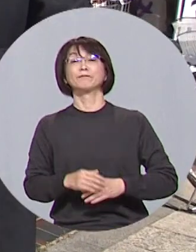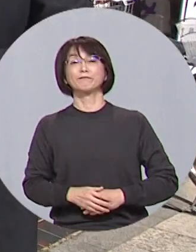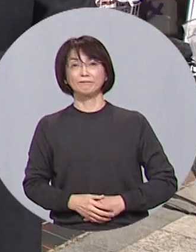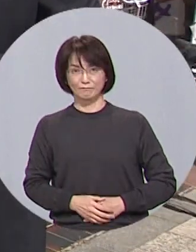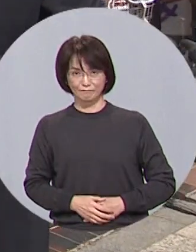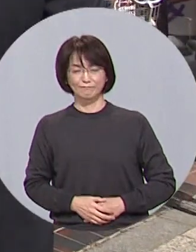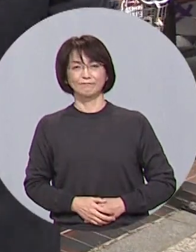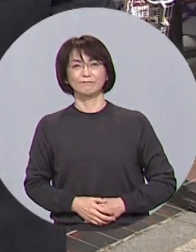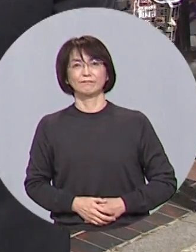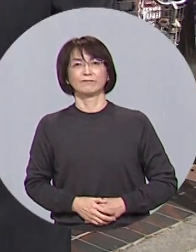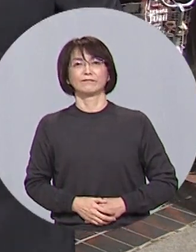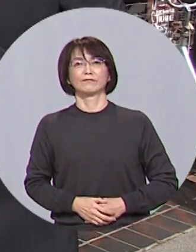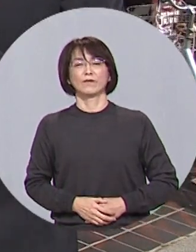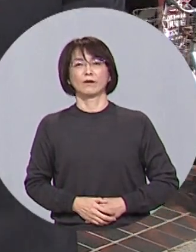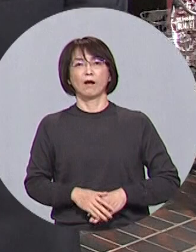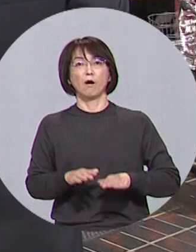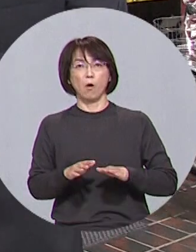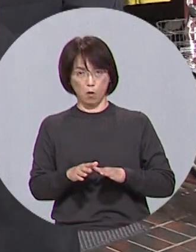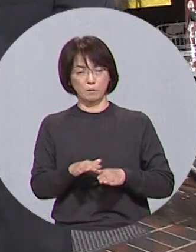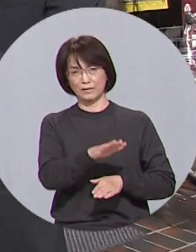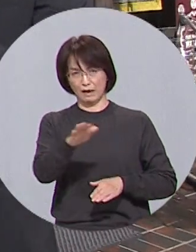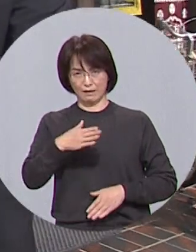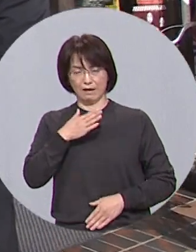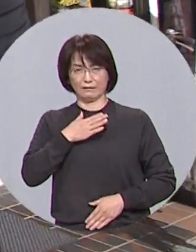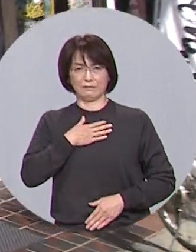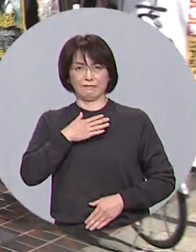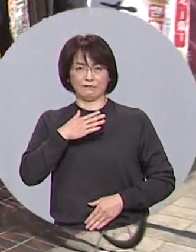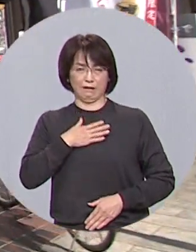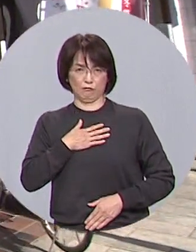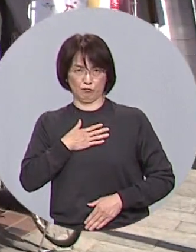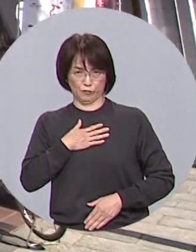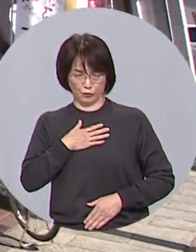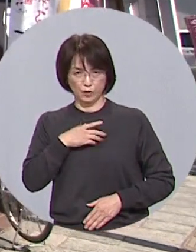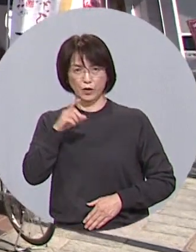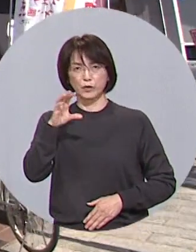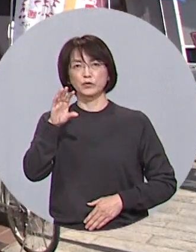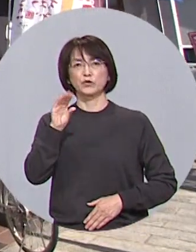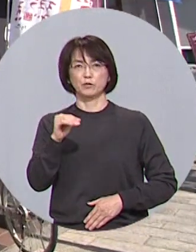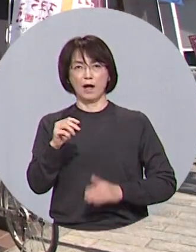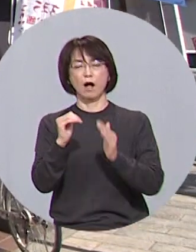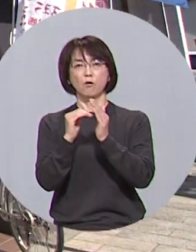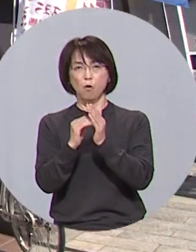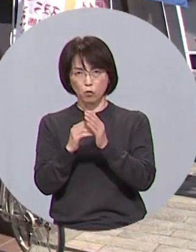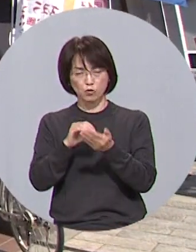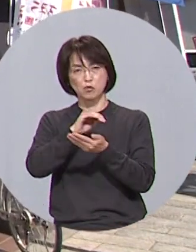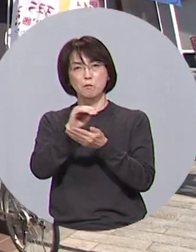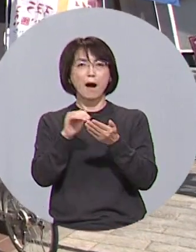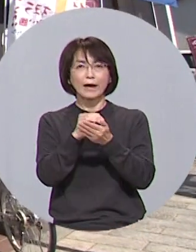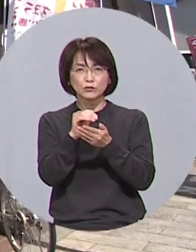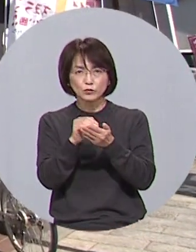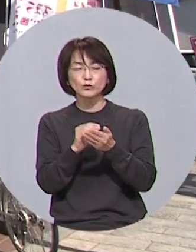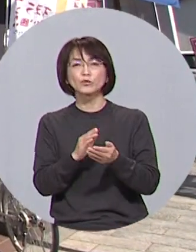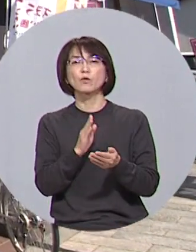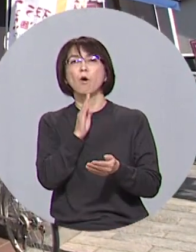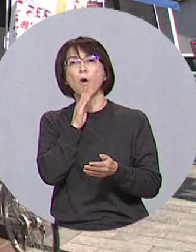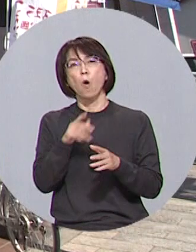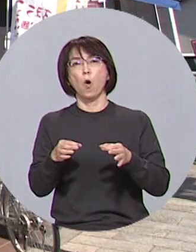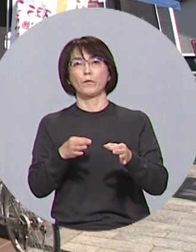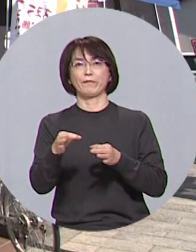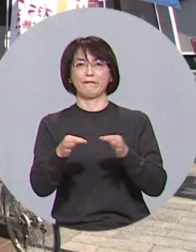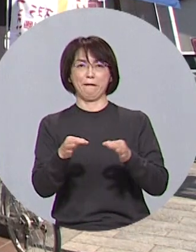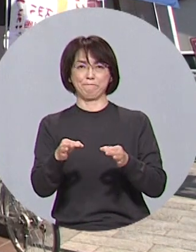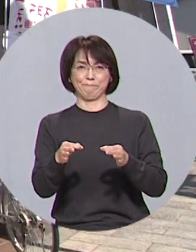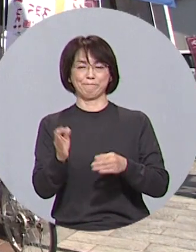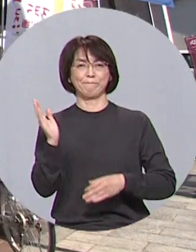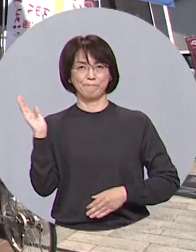で、おなじみの十万石本店にやってきました。 出ました。もう埼玉といえば